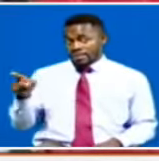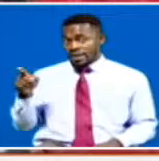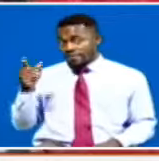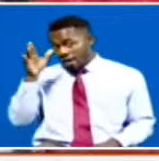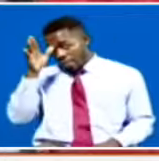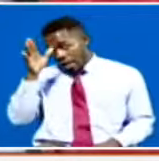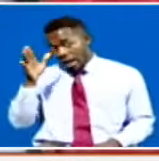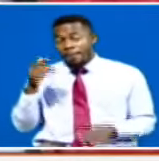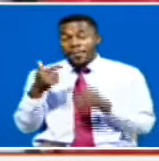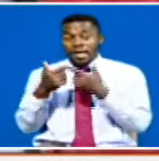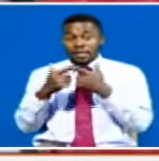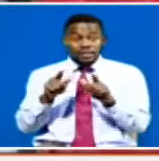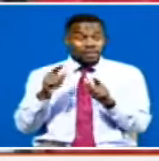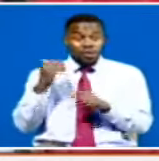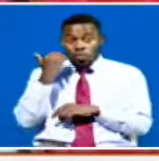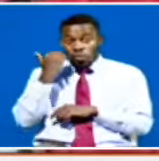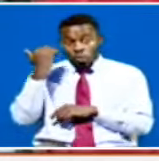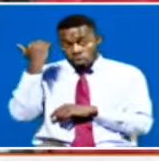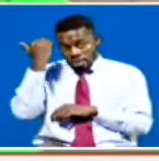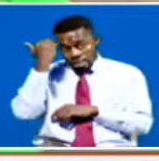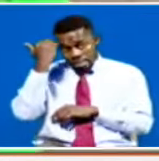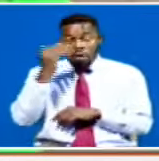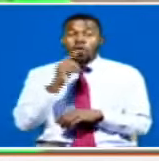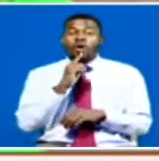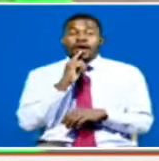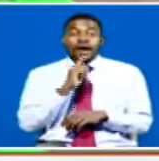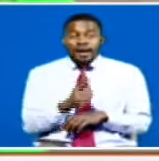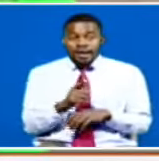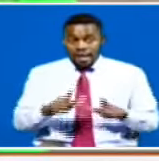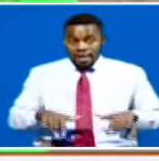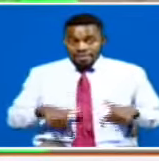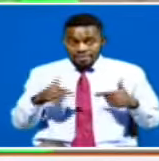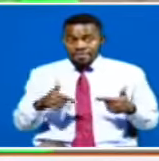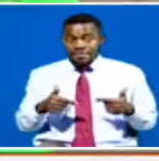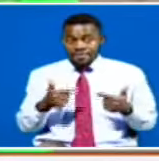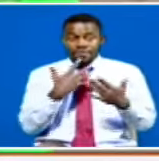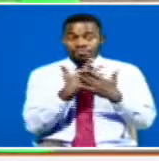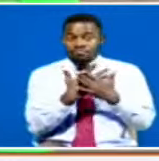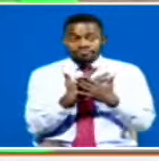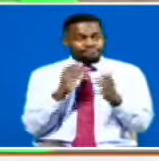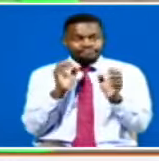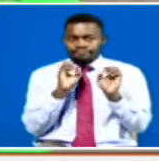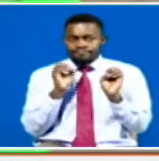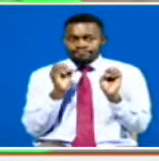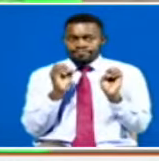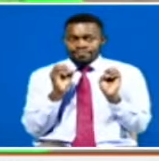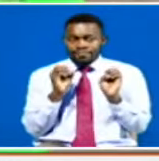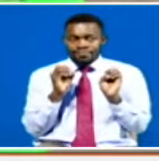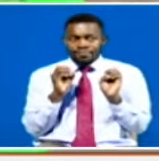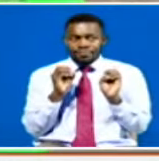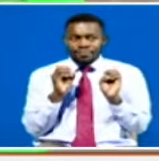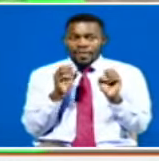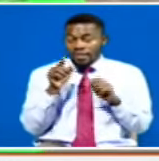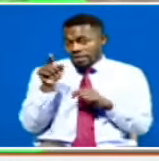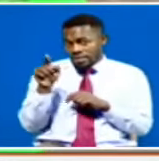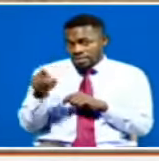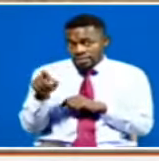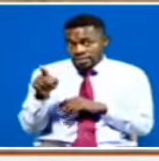ikamfunga kama life sentence. Baada ya miaka mitatu kupitia msamaria mwema, msichana huyu alirejea